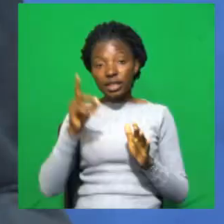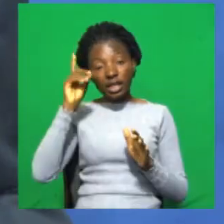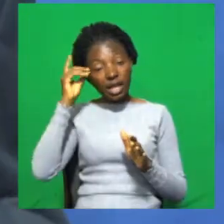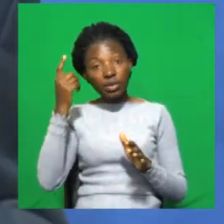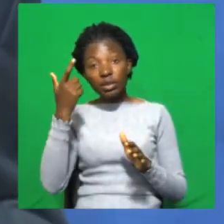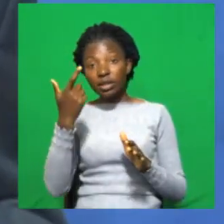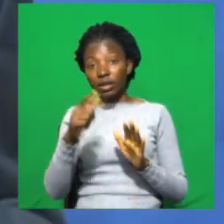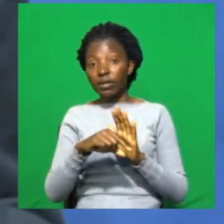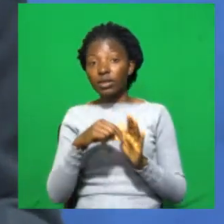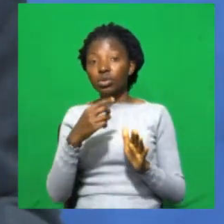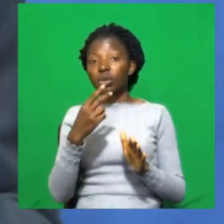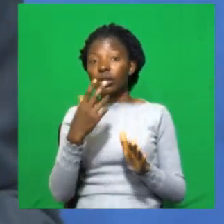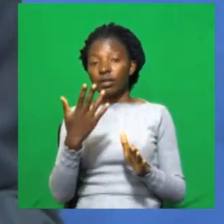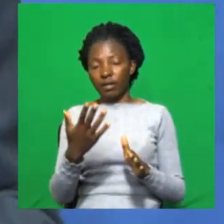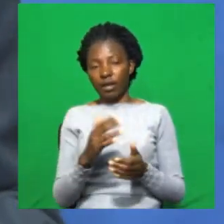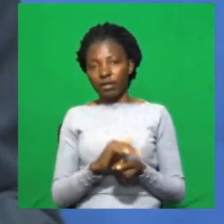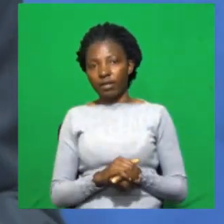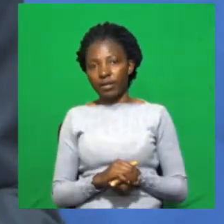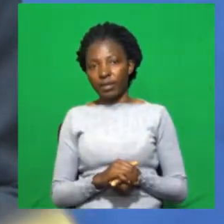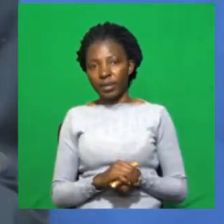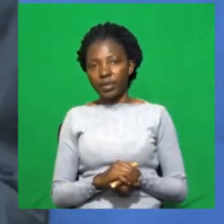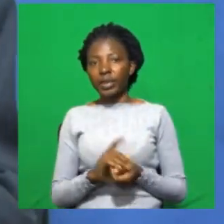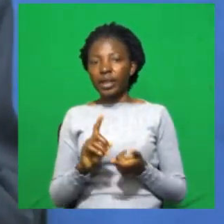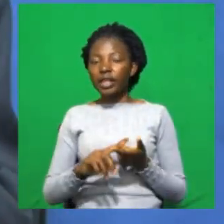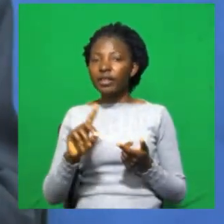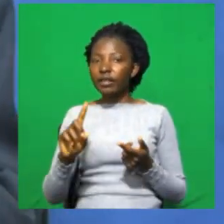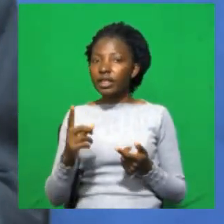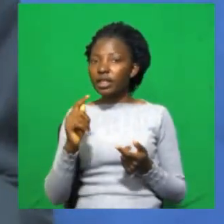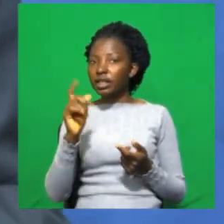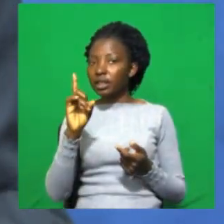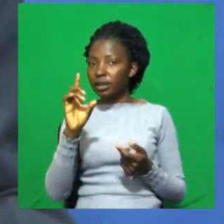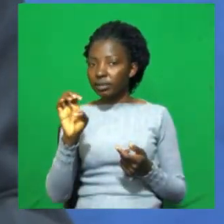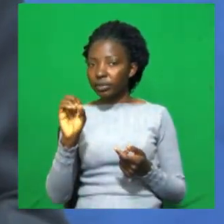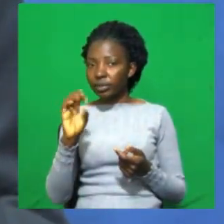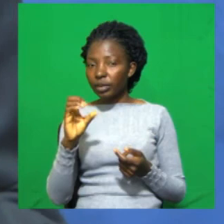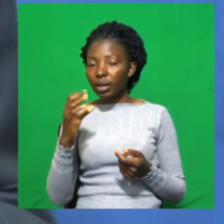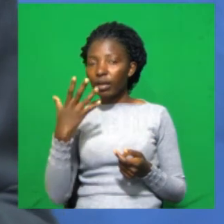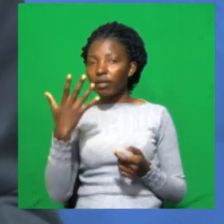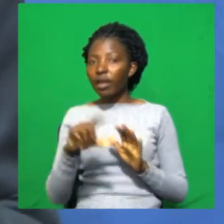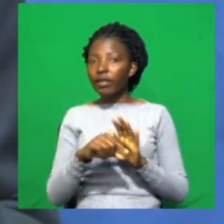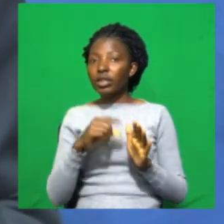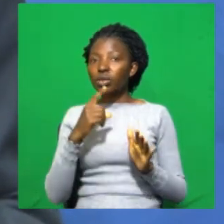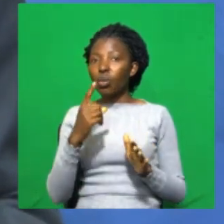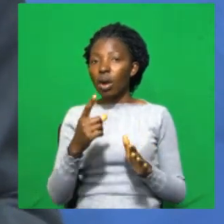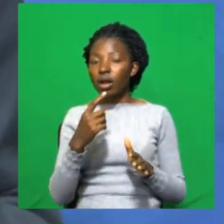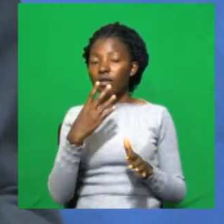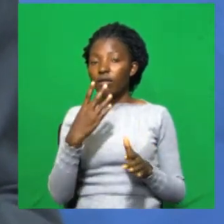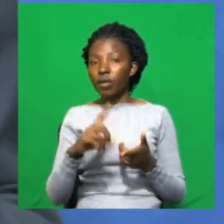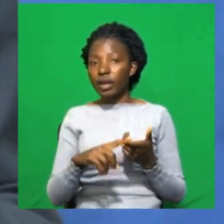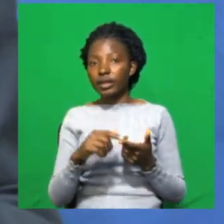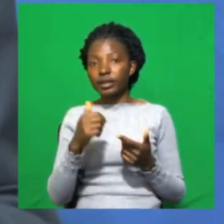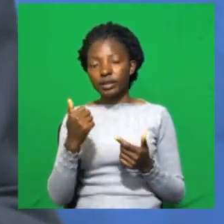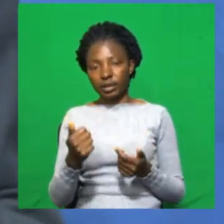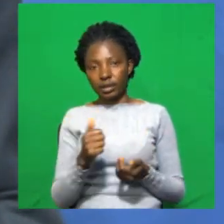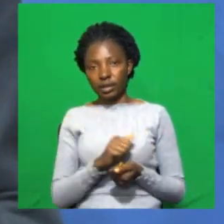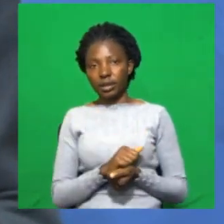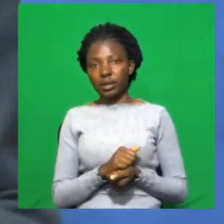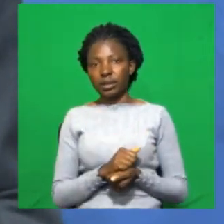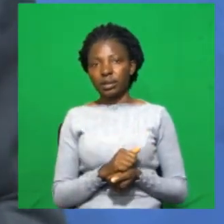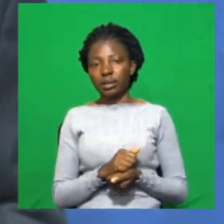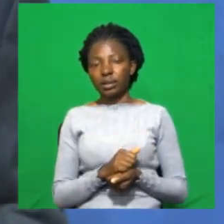7 verse 25 inongotsimbidzira, na 1 Thessalonians 5 vhesi ya 1, 4 kusvika pa6.